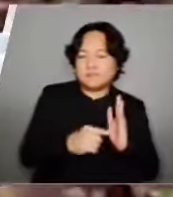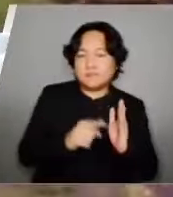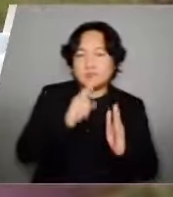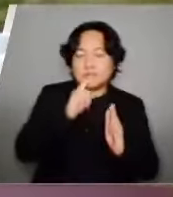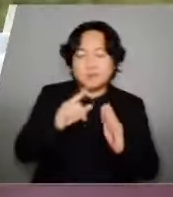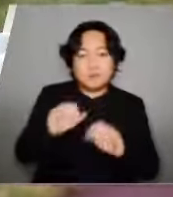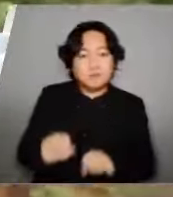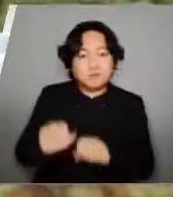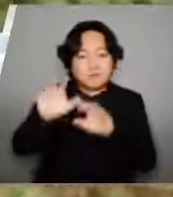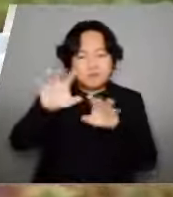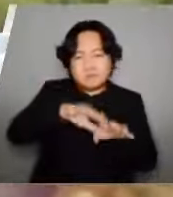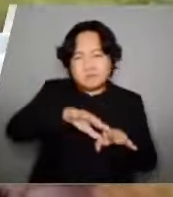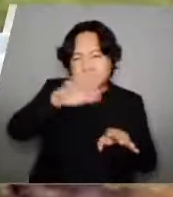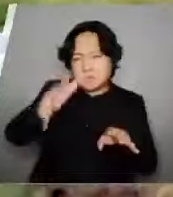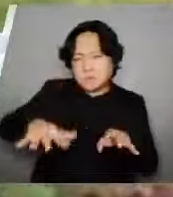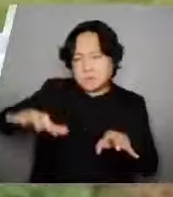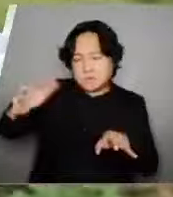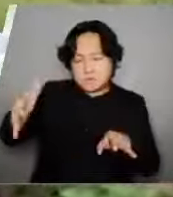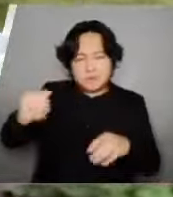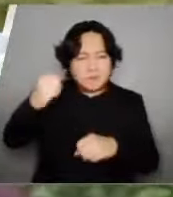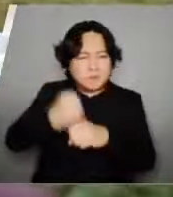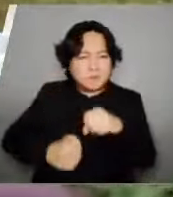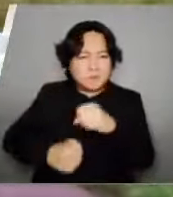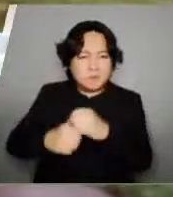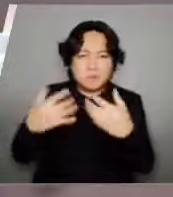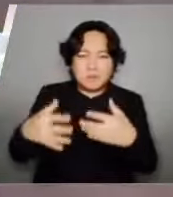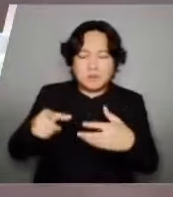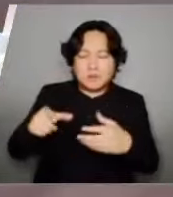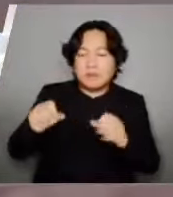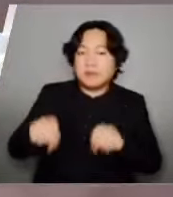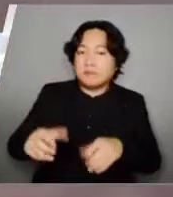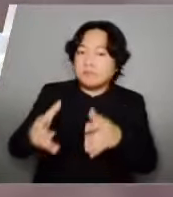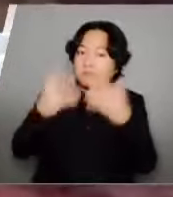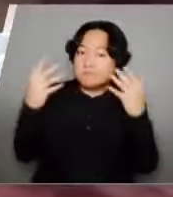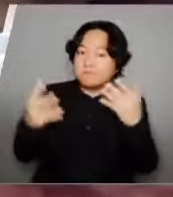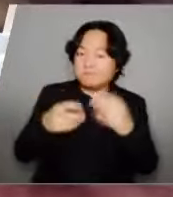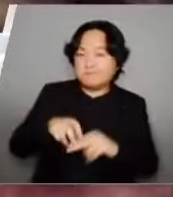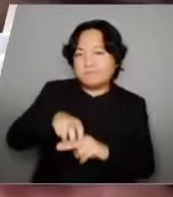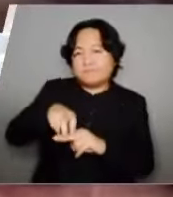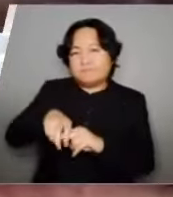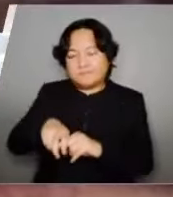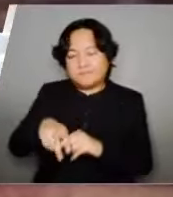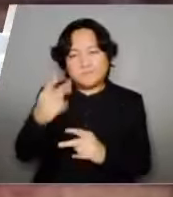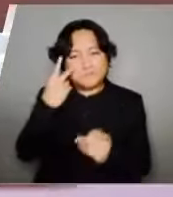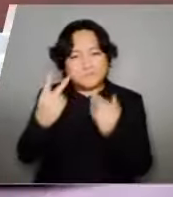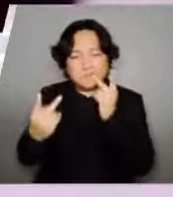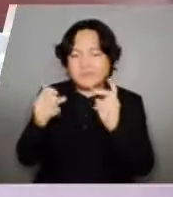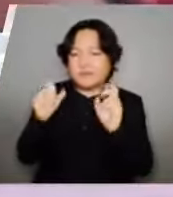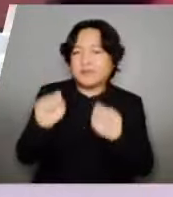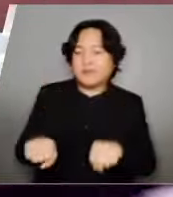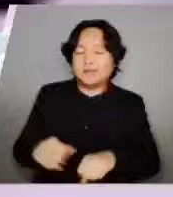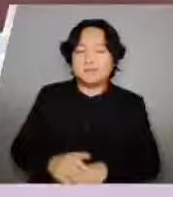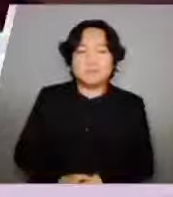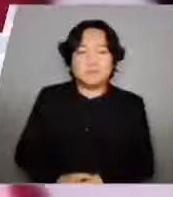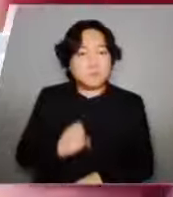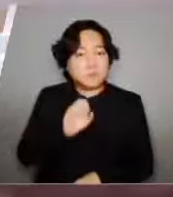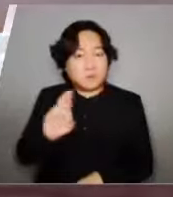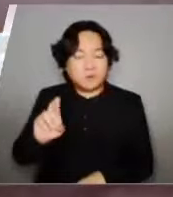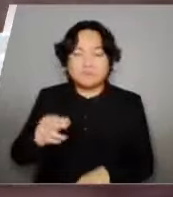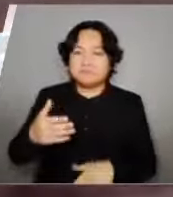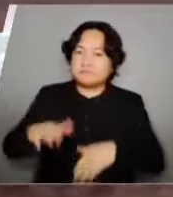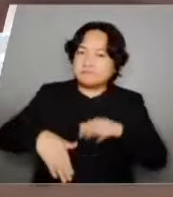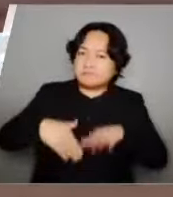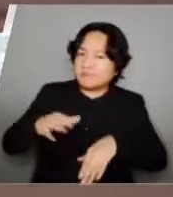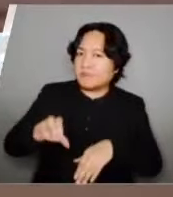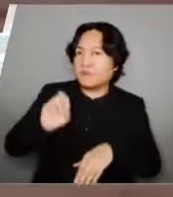bato. Pwede kang magpahangin habang nakaupo sa mga bato. Pero pwede rin maglakad o tumakbo habang ine-enjoy ang